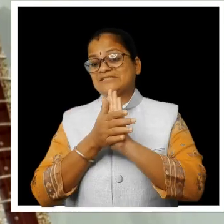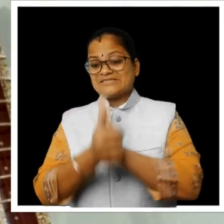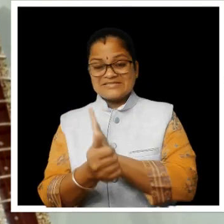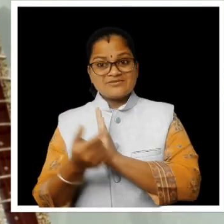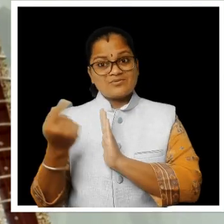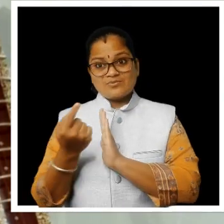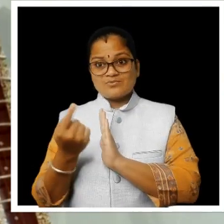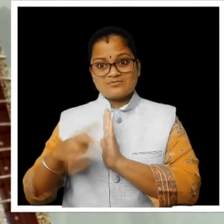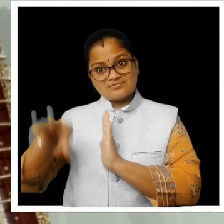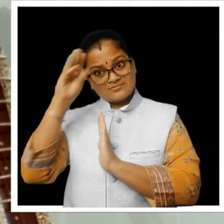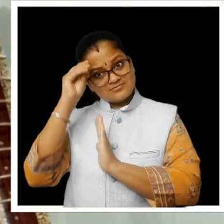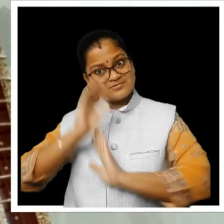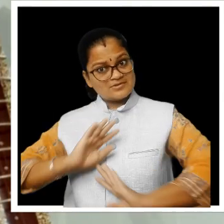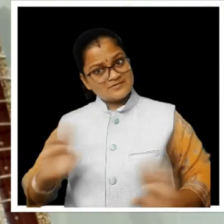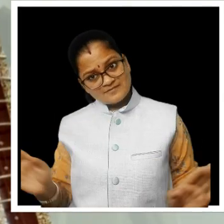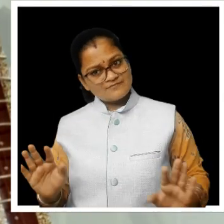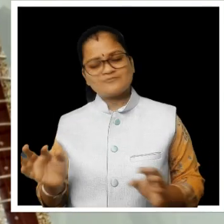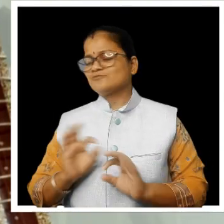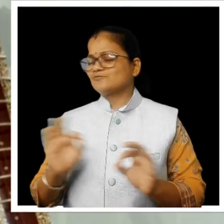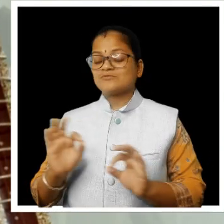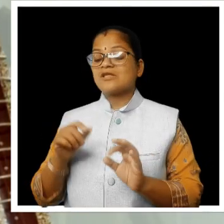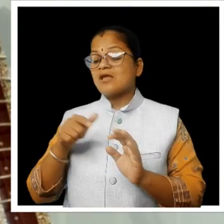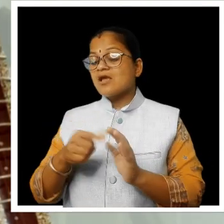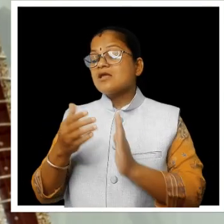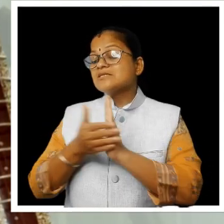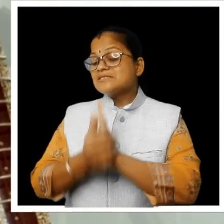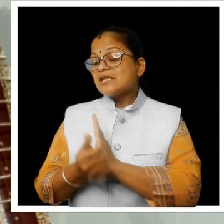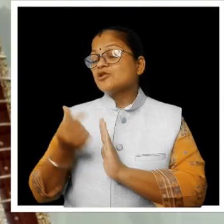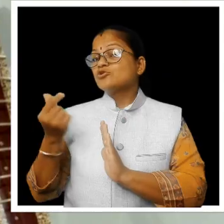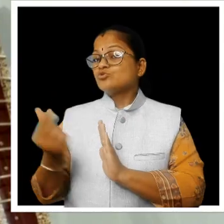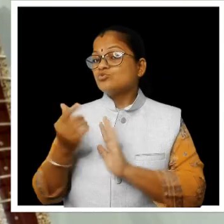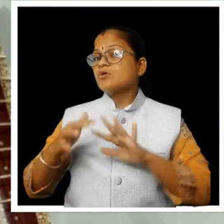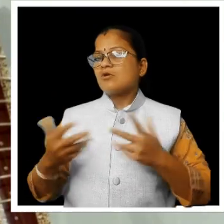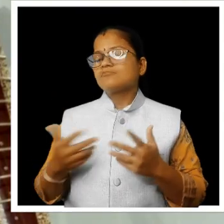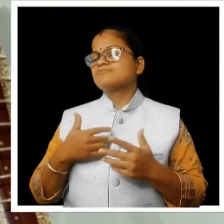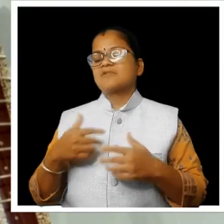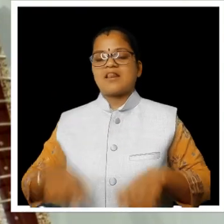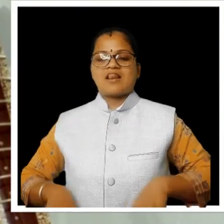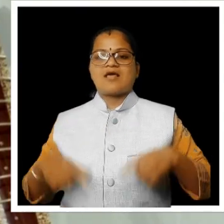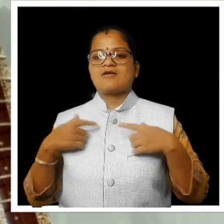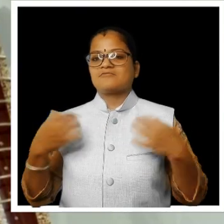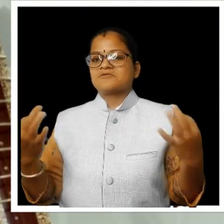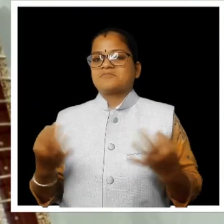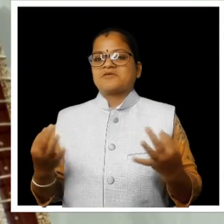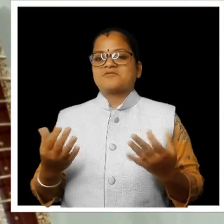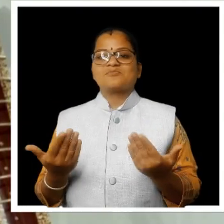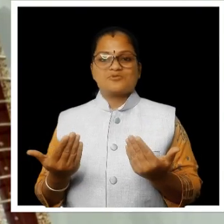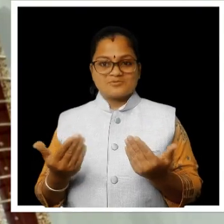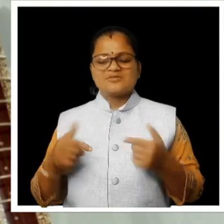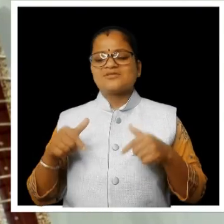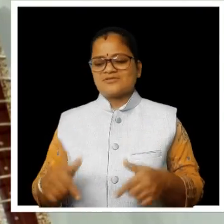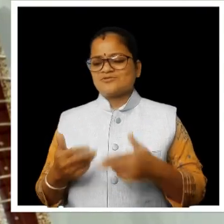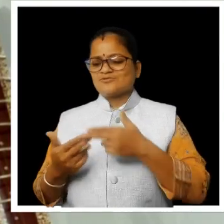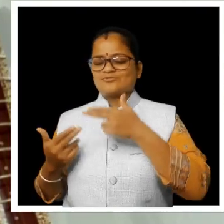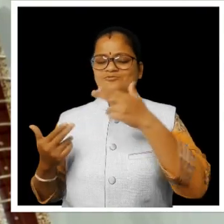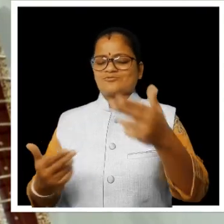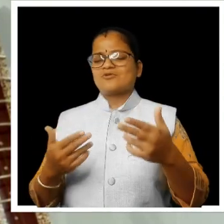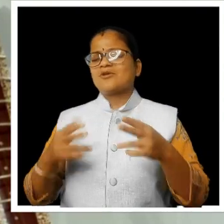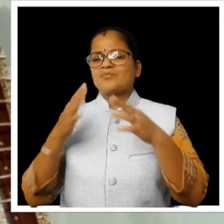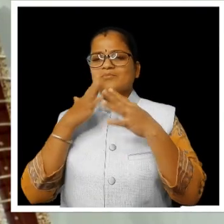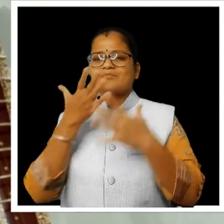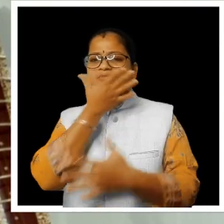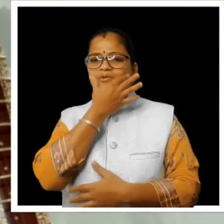ನಮ್ಮಲ್ಲಿರೋ ಸ್ಕಿಲ್ಲನ್ನು ಬರೀ ಕಲ್ತಿದ್ರೆ ಸಾಲದು, ಅದನ್ನು ಹೇಗೆ ಬಳಸಬೇಕು ಅನ್ನೋದು ಗೊತ್ತಿದ್ರೆ ಅದ್ಭುತವಾಗಿರುತ್ತೆ ನಮ್ಮ ಜೀವನ ಅನ್ನೋದ್ರ ಬಗ್ಗೆ. ಇದೊಂದು